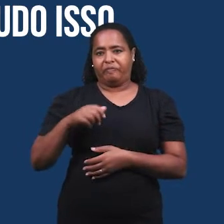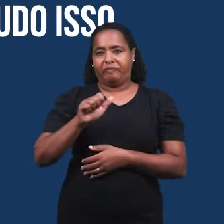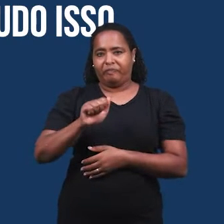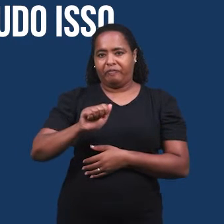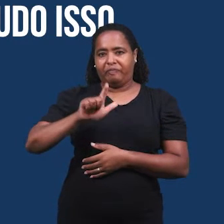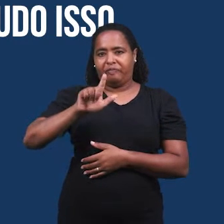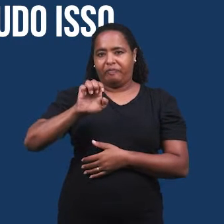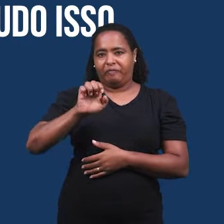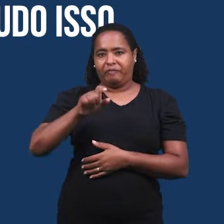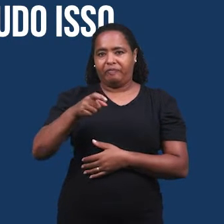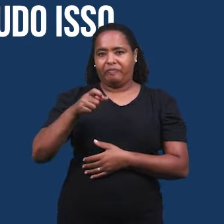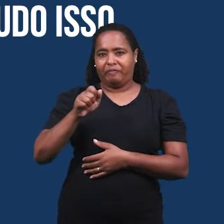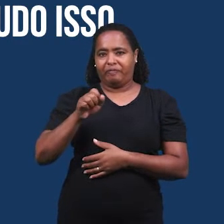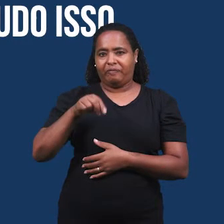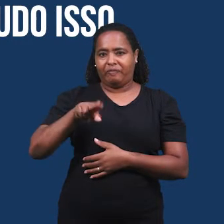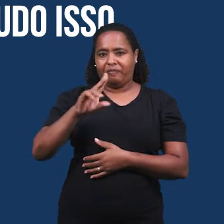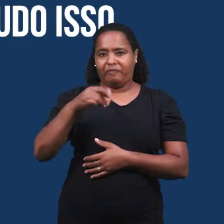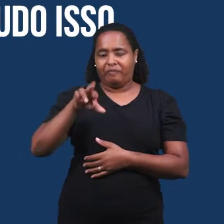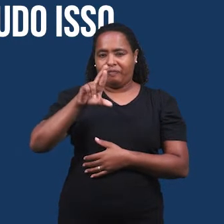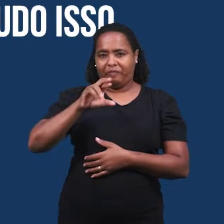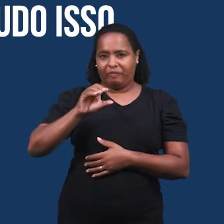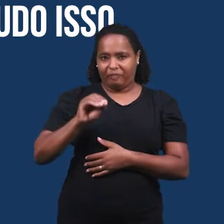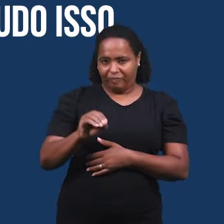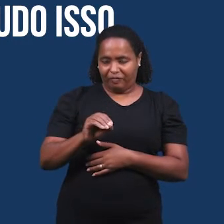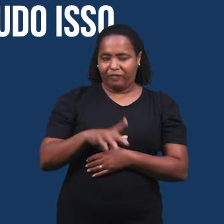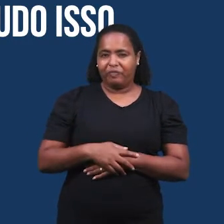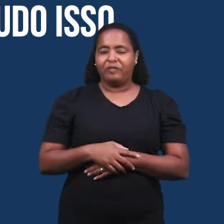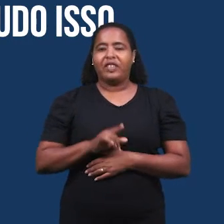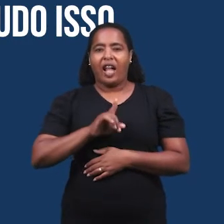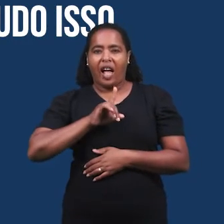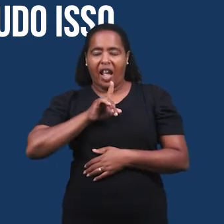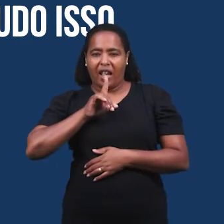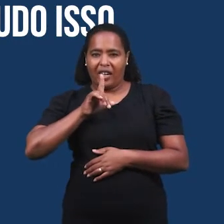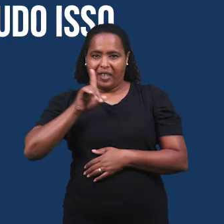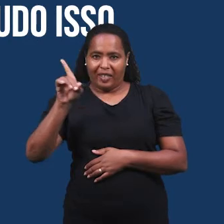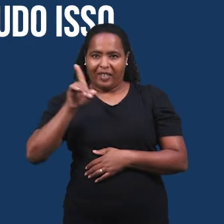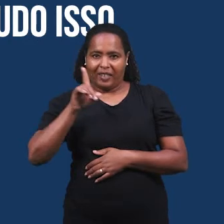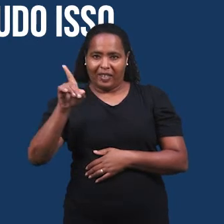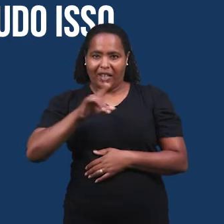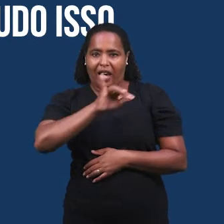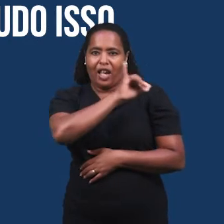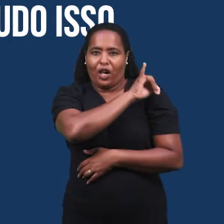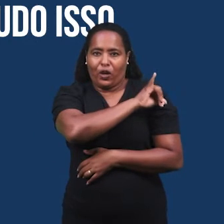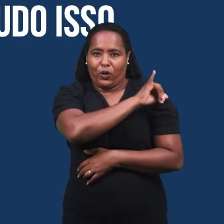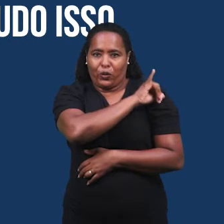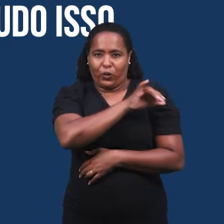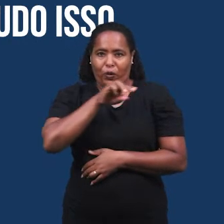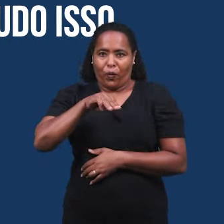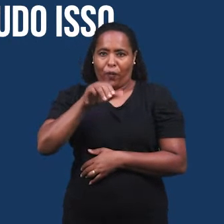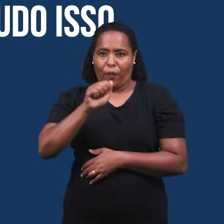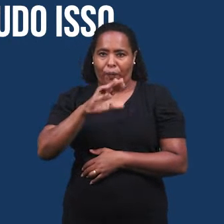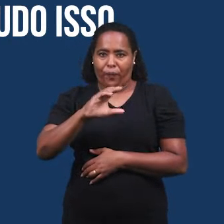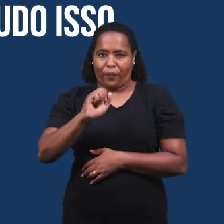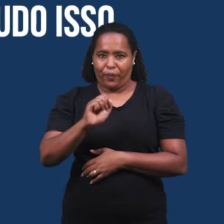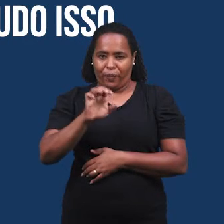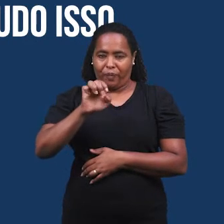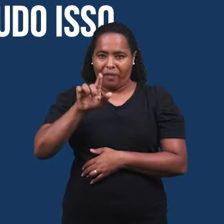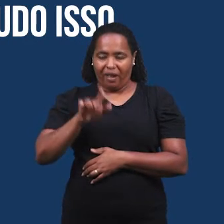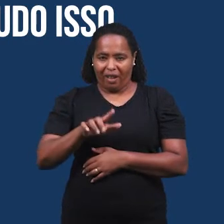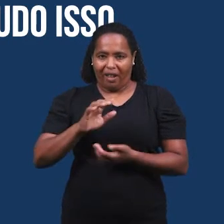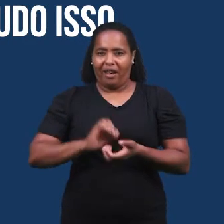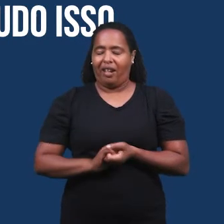Ди Соза, церковь Макаэ, Рио-де-Жанейро. Мы приветствуем церковь Висконжи де Араужо,